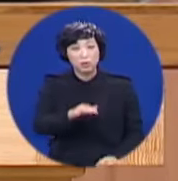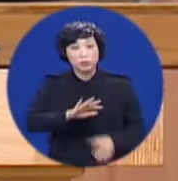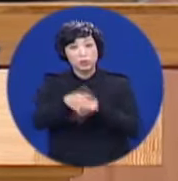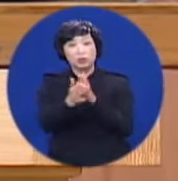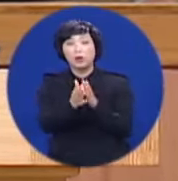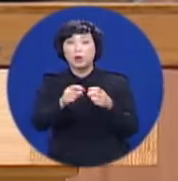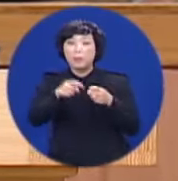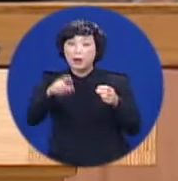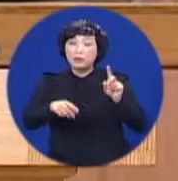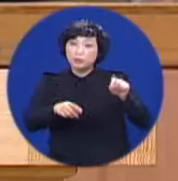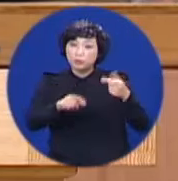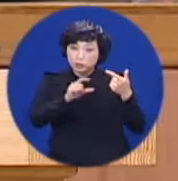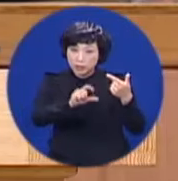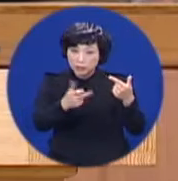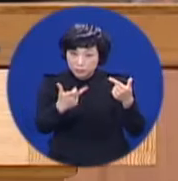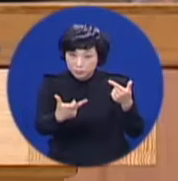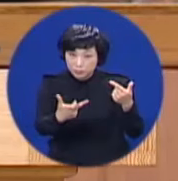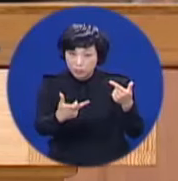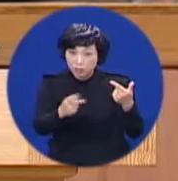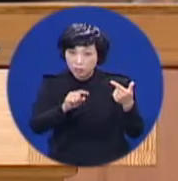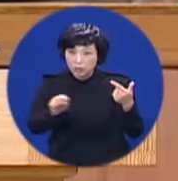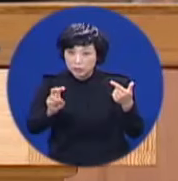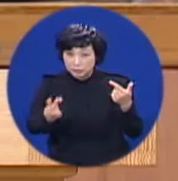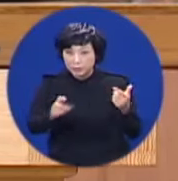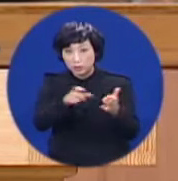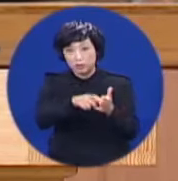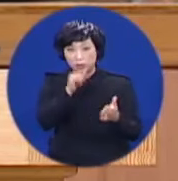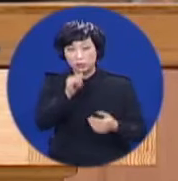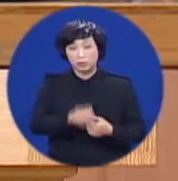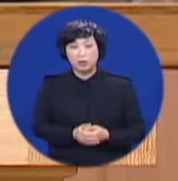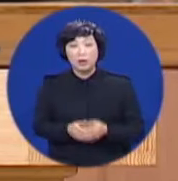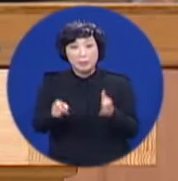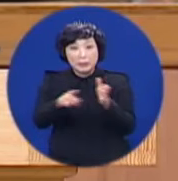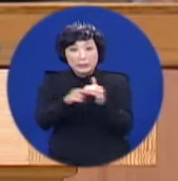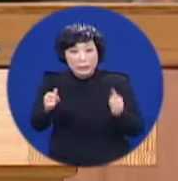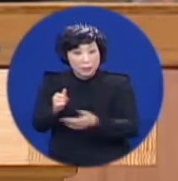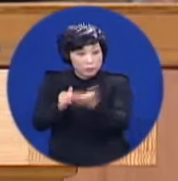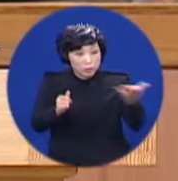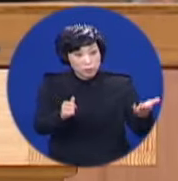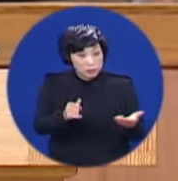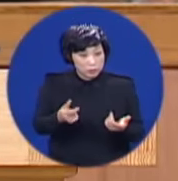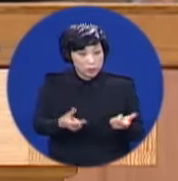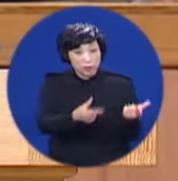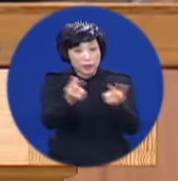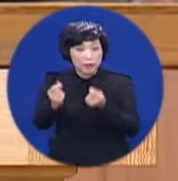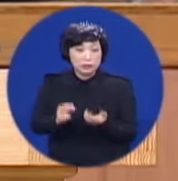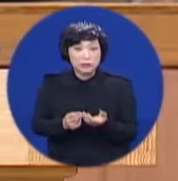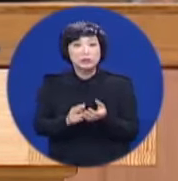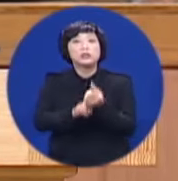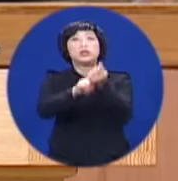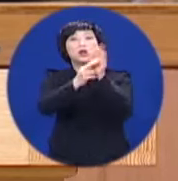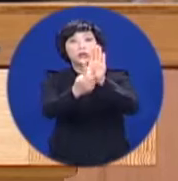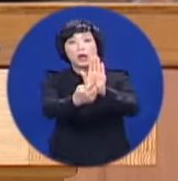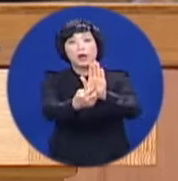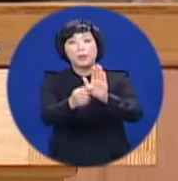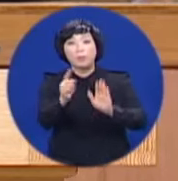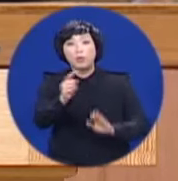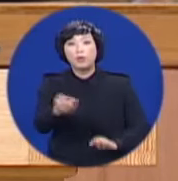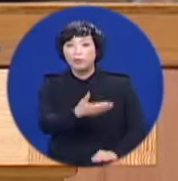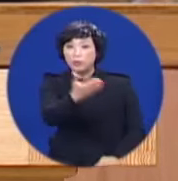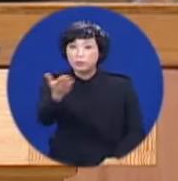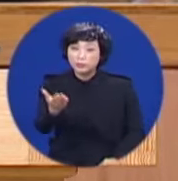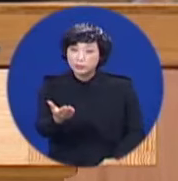마가복음 16장 17절 20절에 믿는 자들에게는 이런 표적이